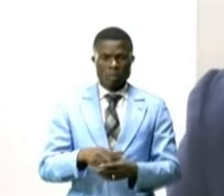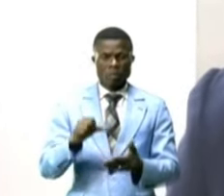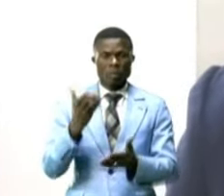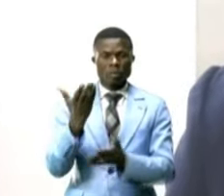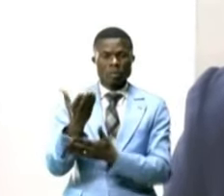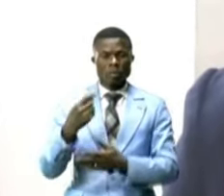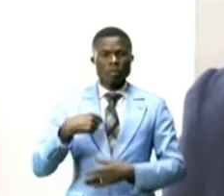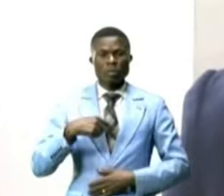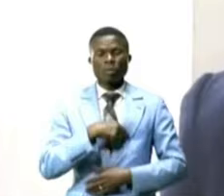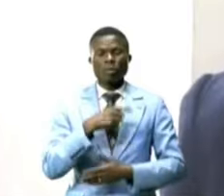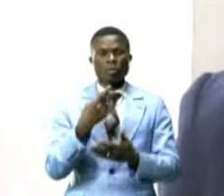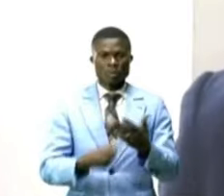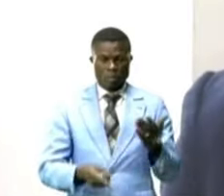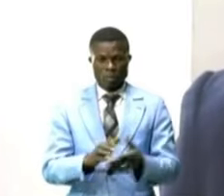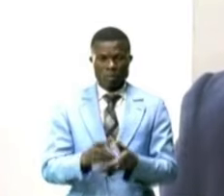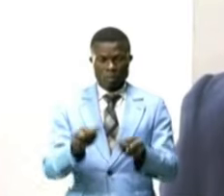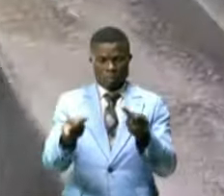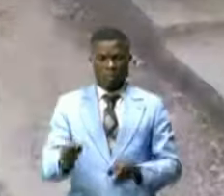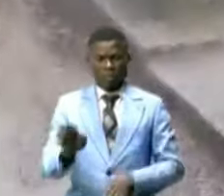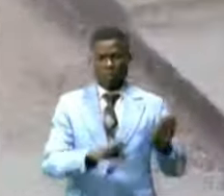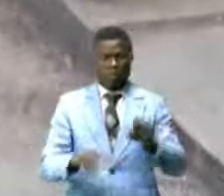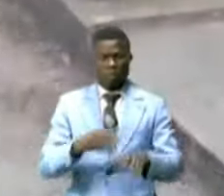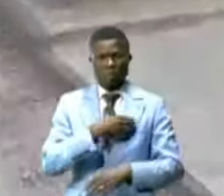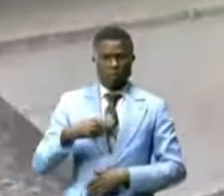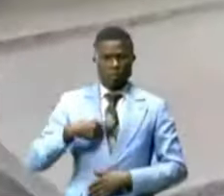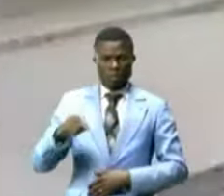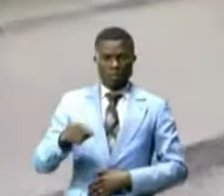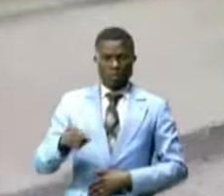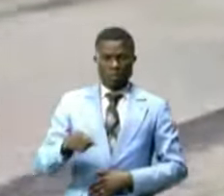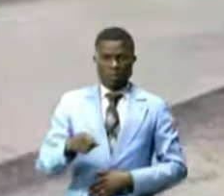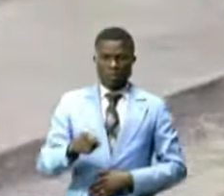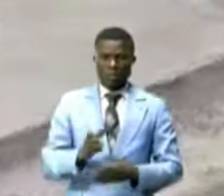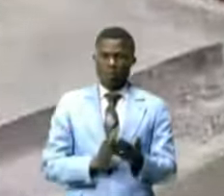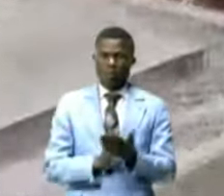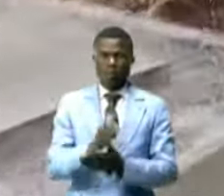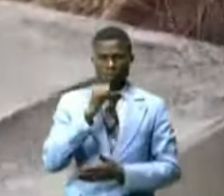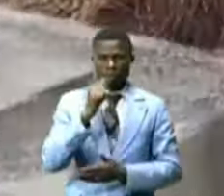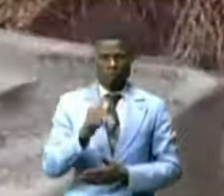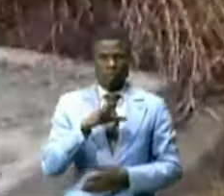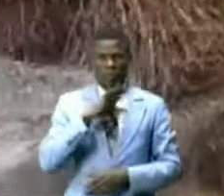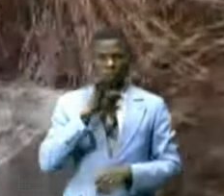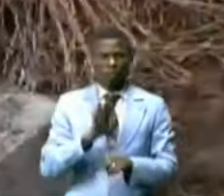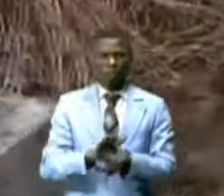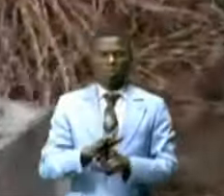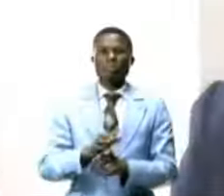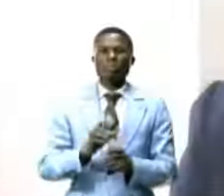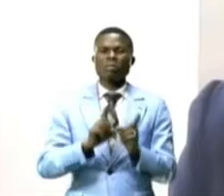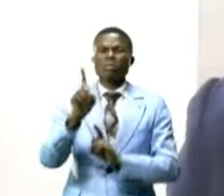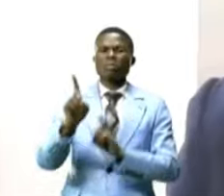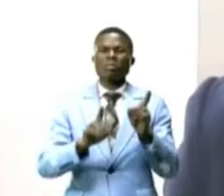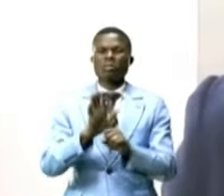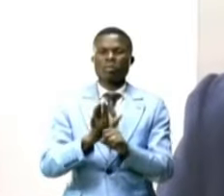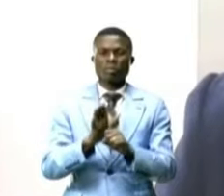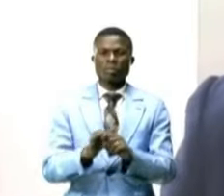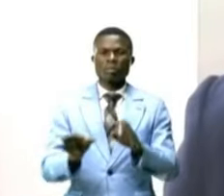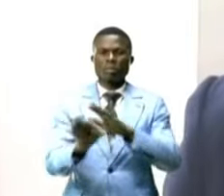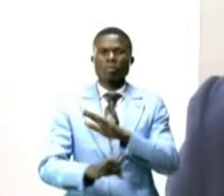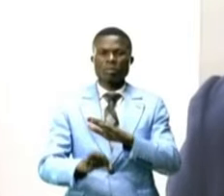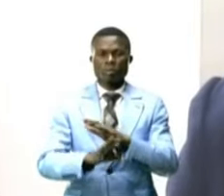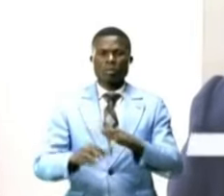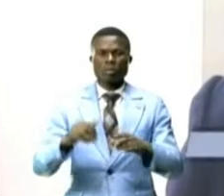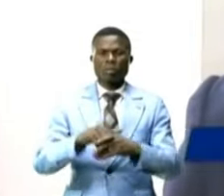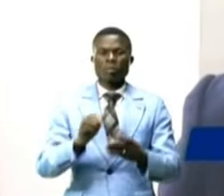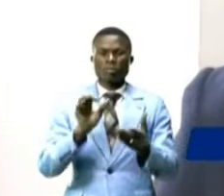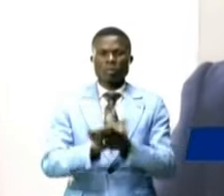que là où on a enterré maman, ce n'est plus commode. Si la fondation, donc à travers la